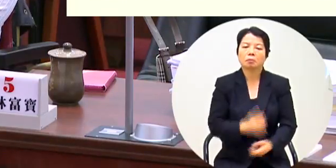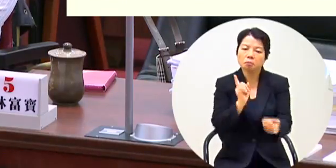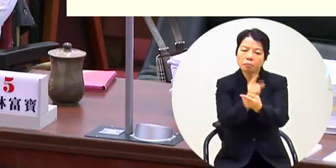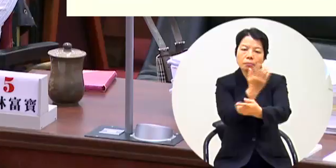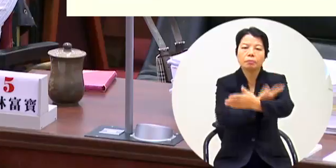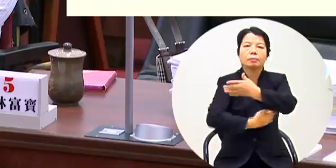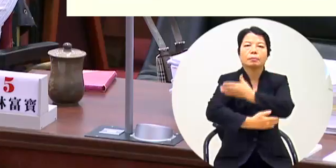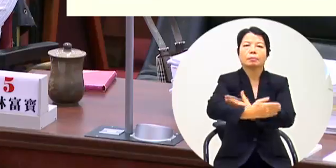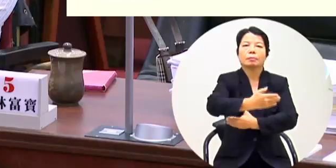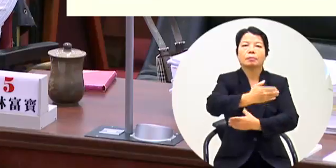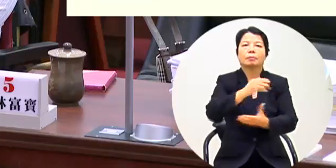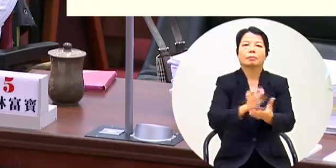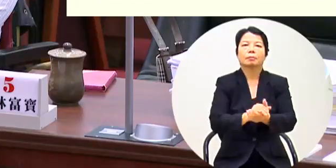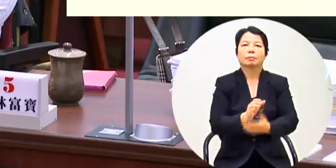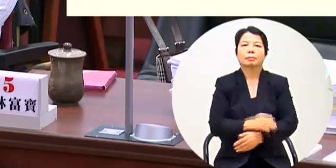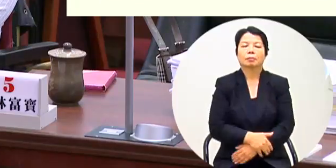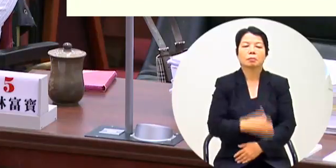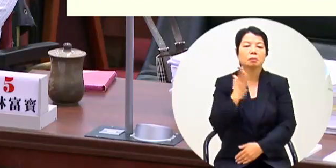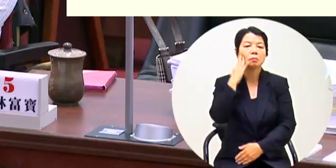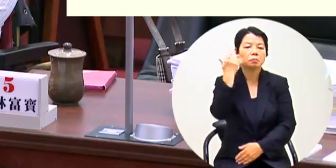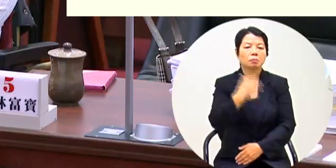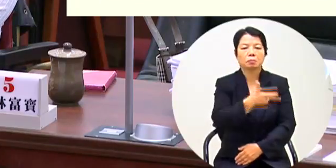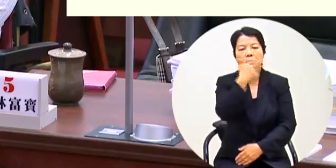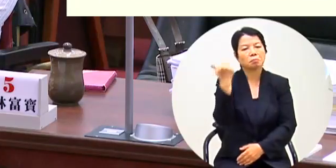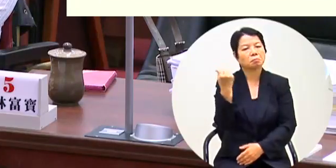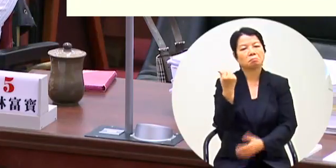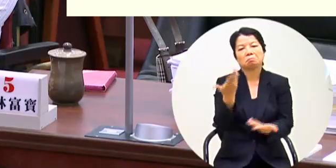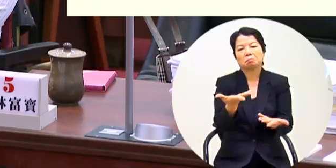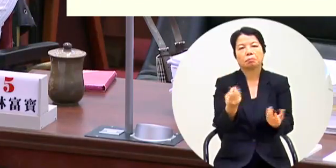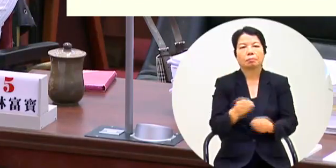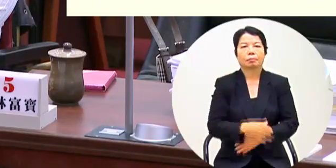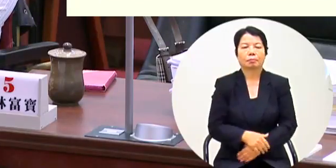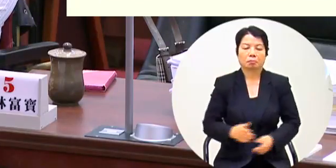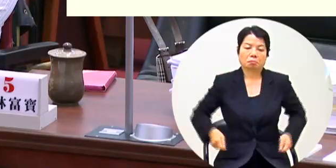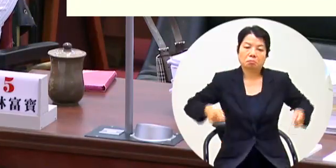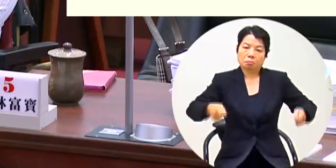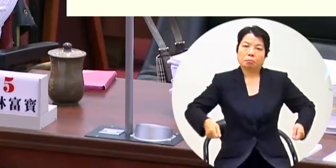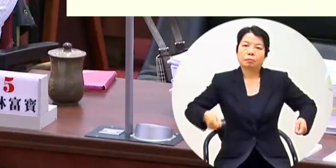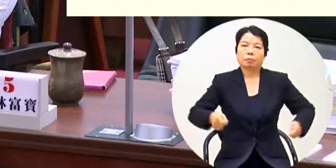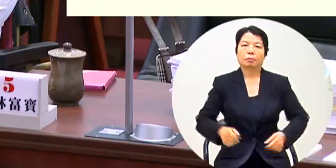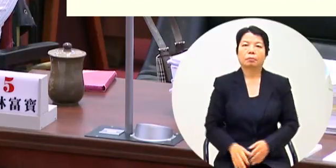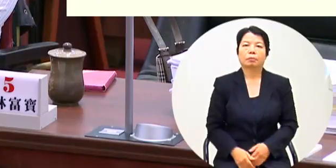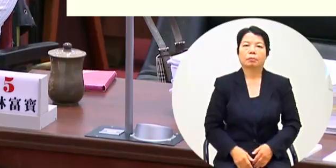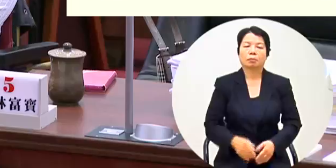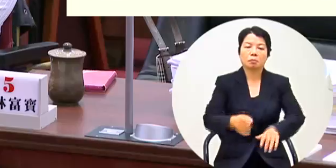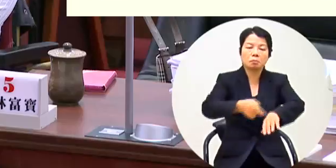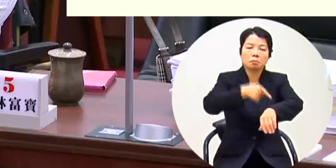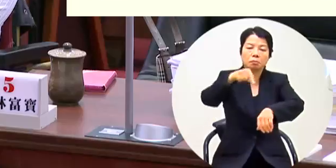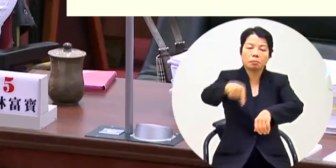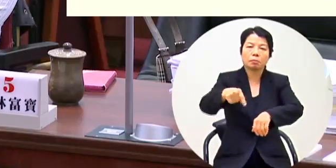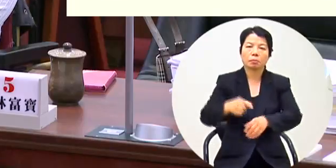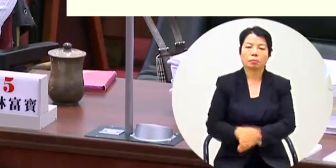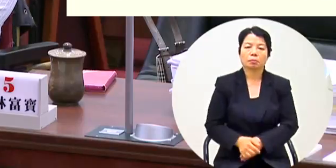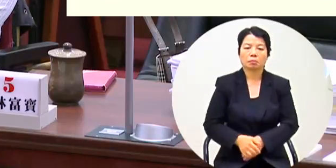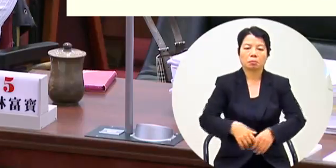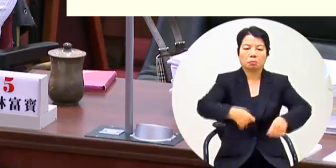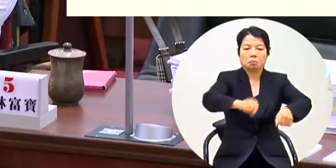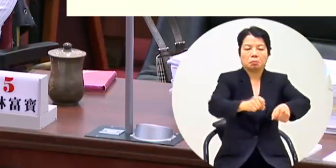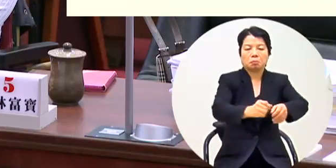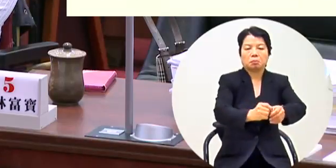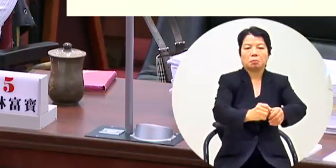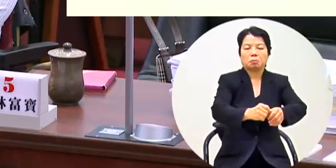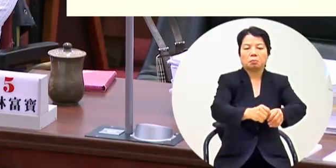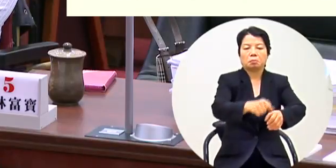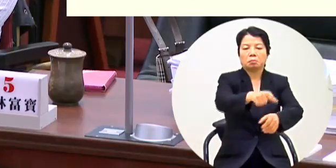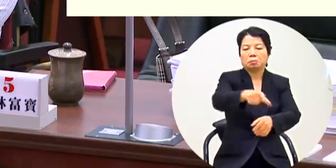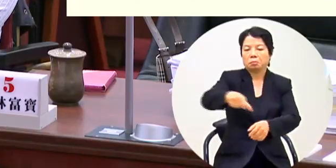方便走路的人、坐轮椅的人，其实光是要从这样一个一整排的机车上来，从马路上要上来到人